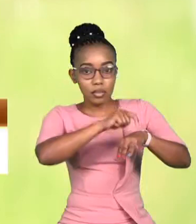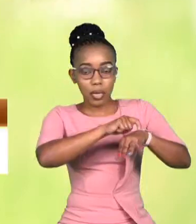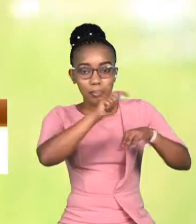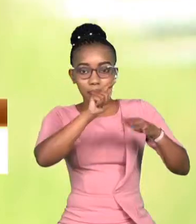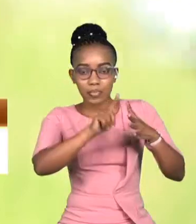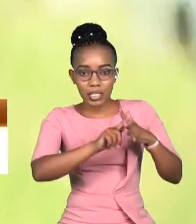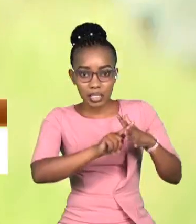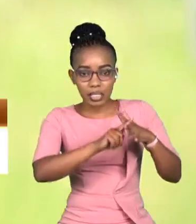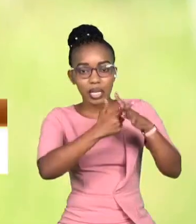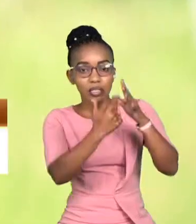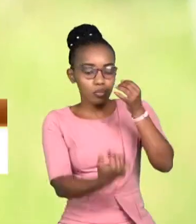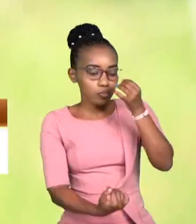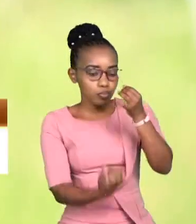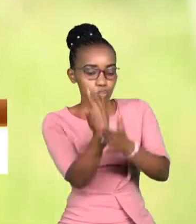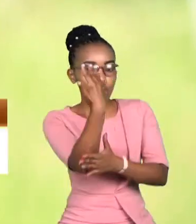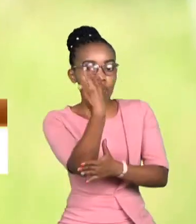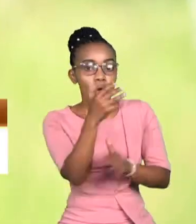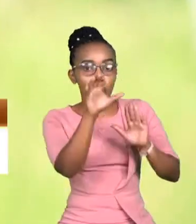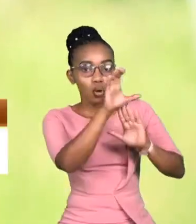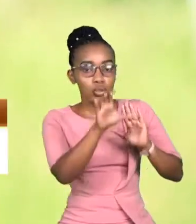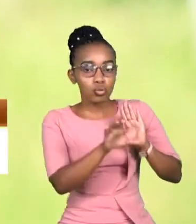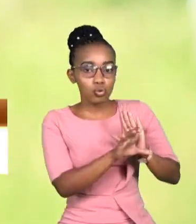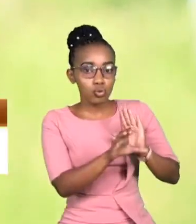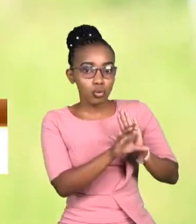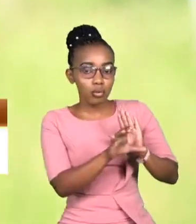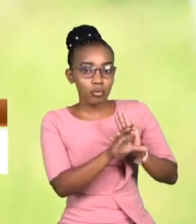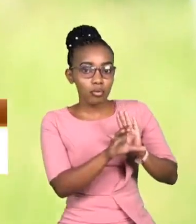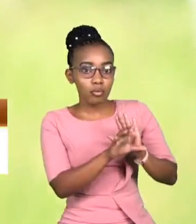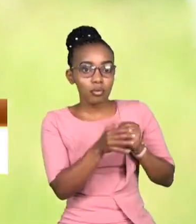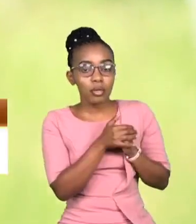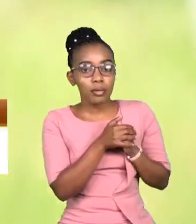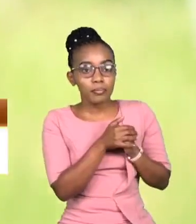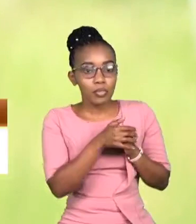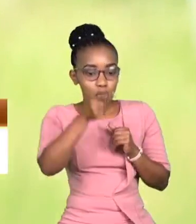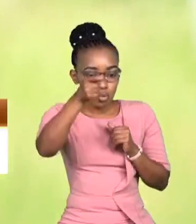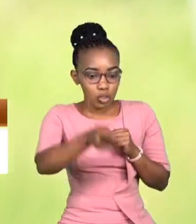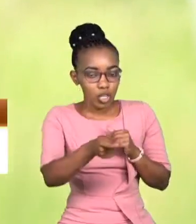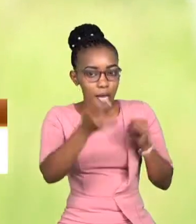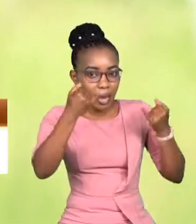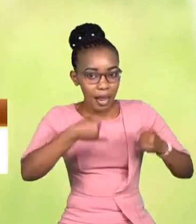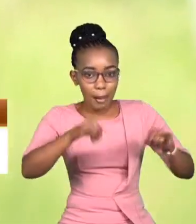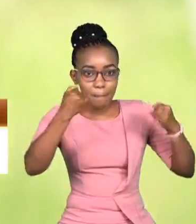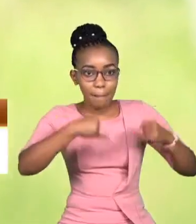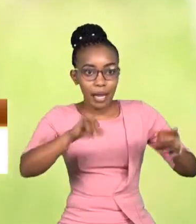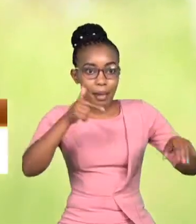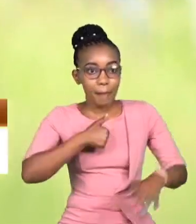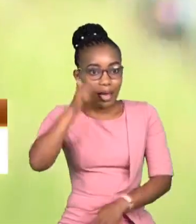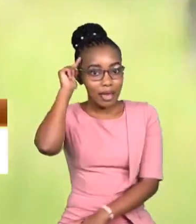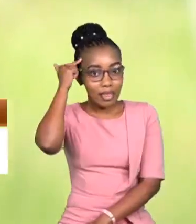since the promulgation of this constitution, it has been independence of judiciary, and I think Martha